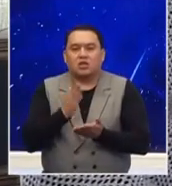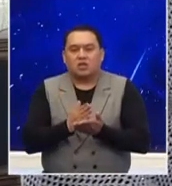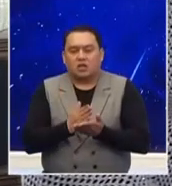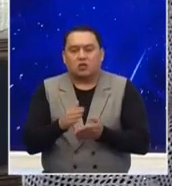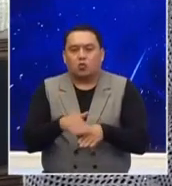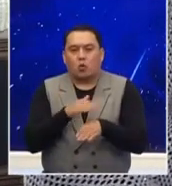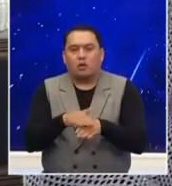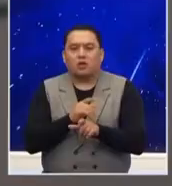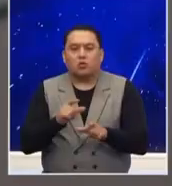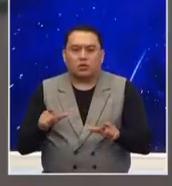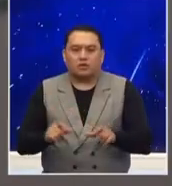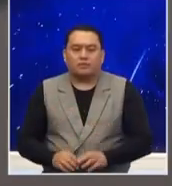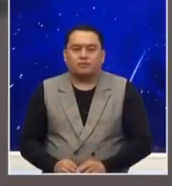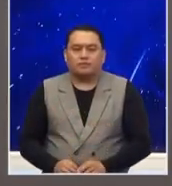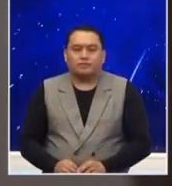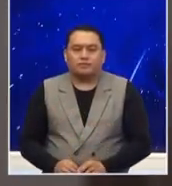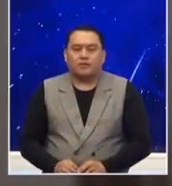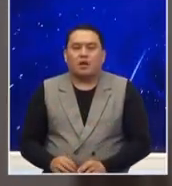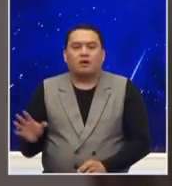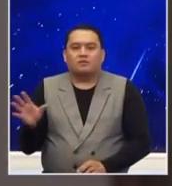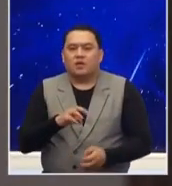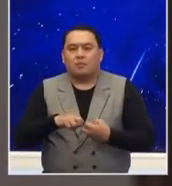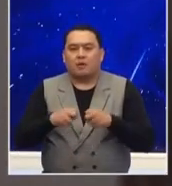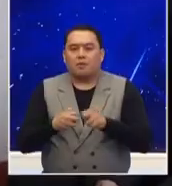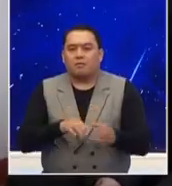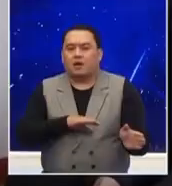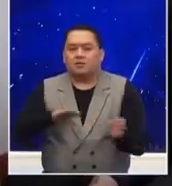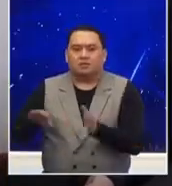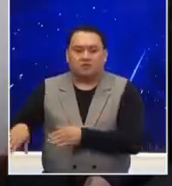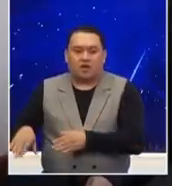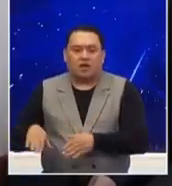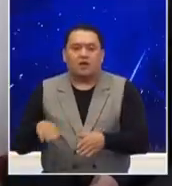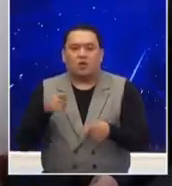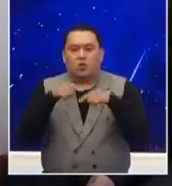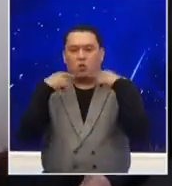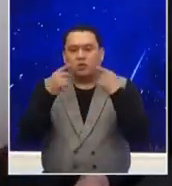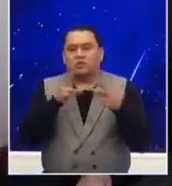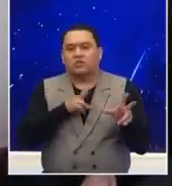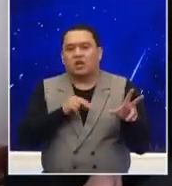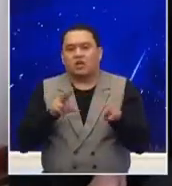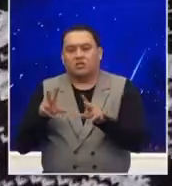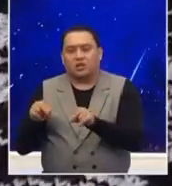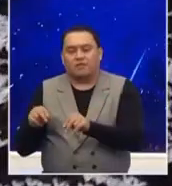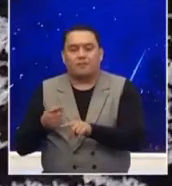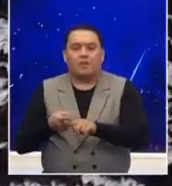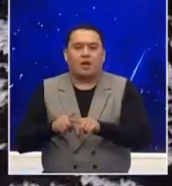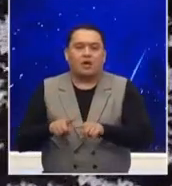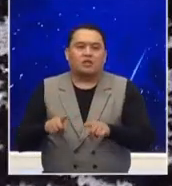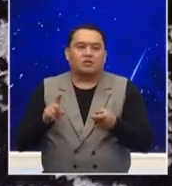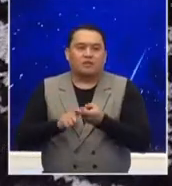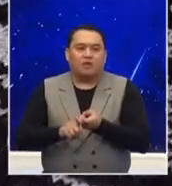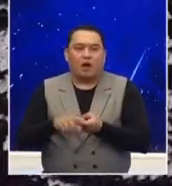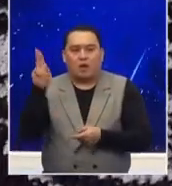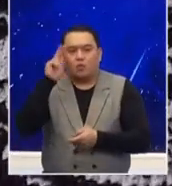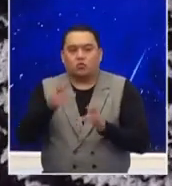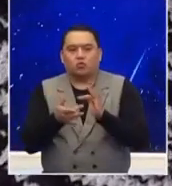свете добрые люди. Теперь все невзгоды позади, с улыбкой рассказывает Женескуль. Дети счастливы и беззаботны. В связи с пандемией они